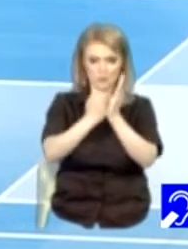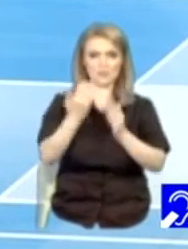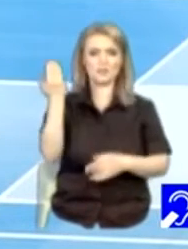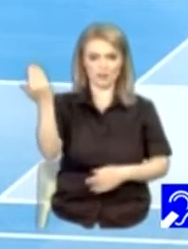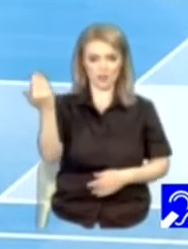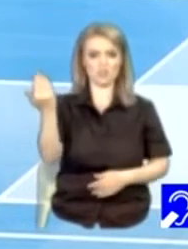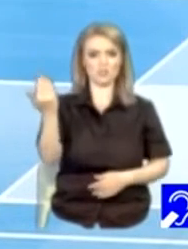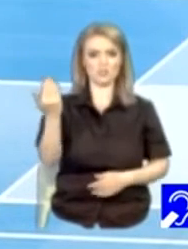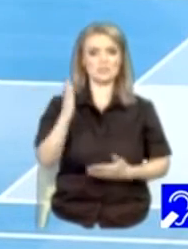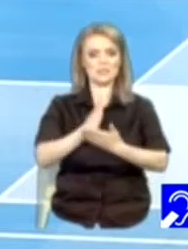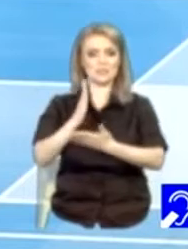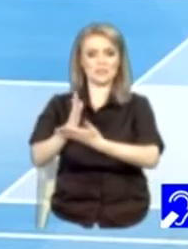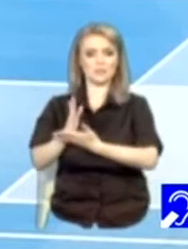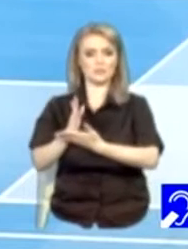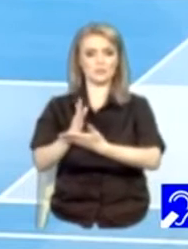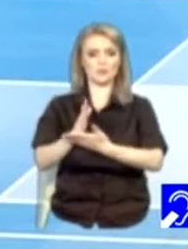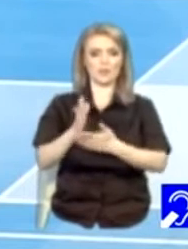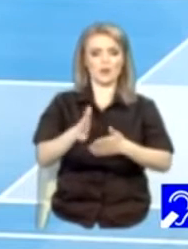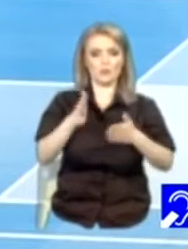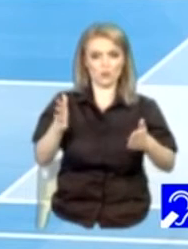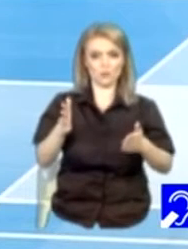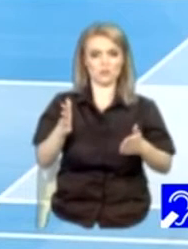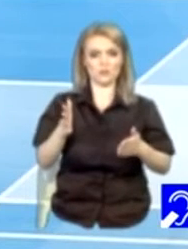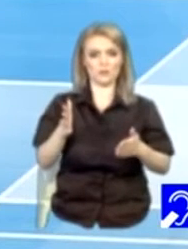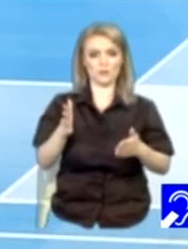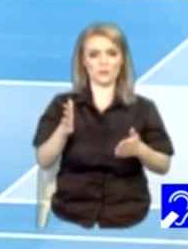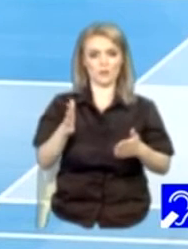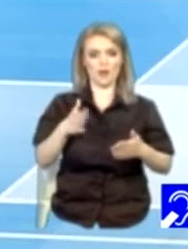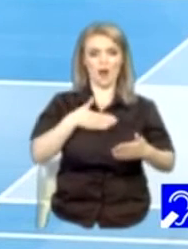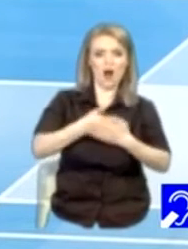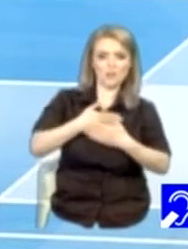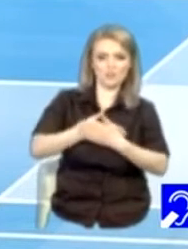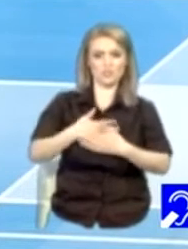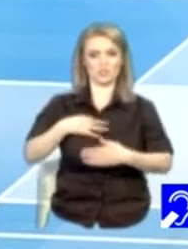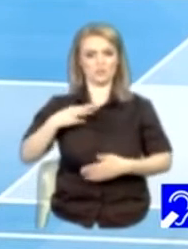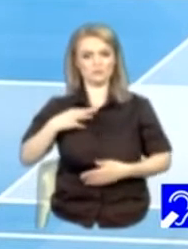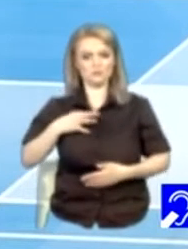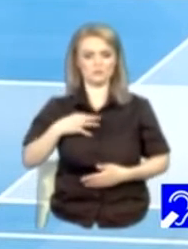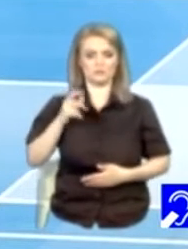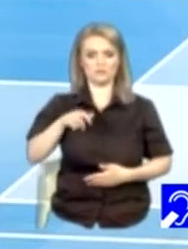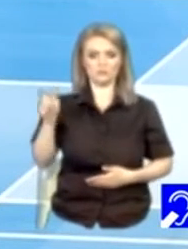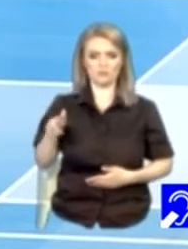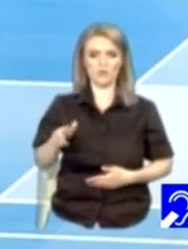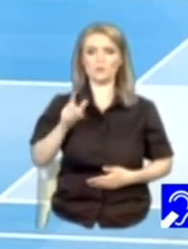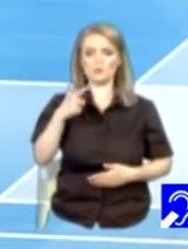Verde Ecologist sunt mai mulți activiști civici. De ce ați făcut